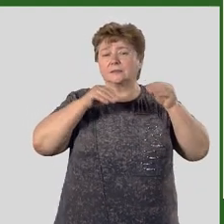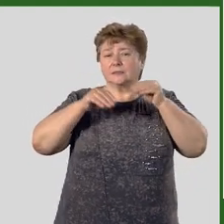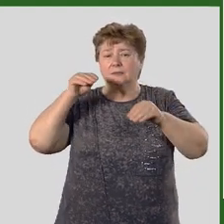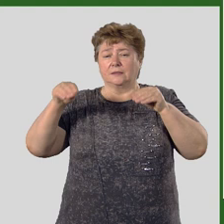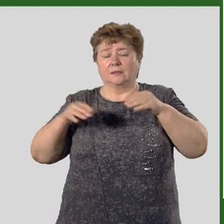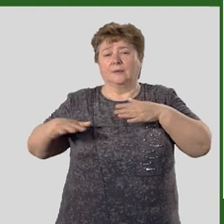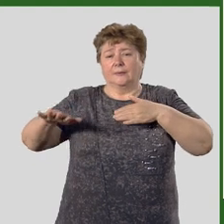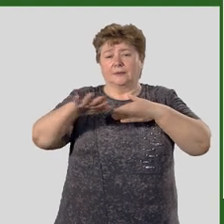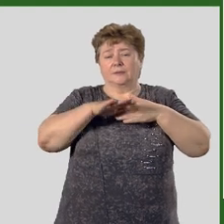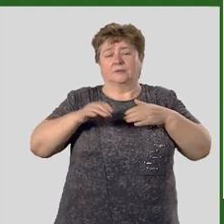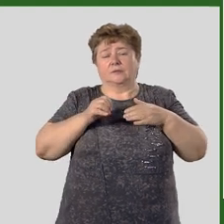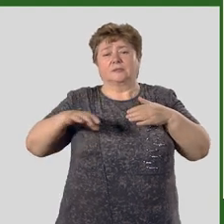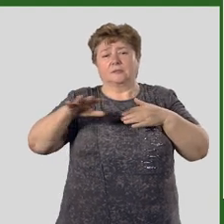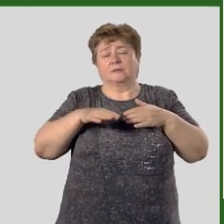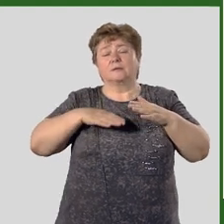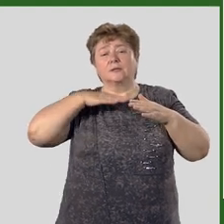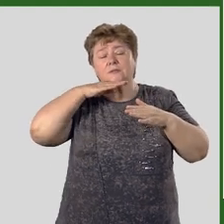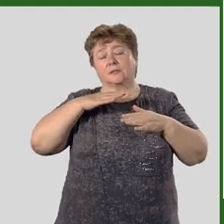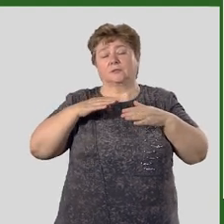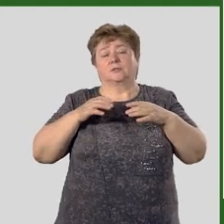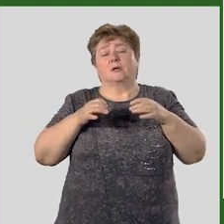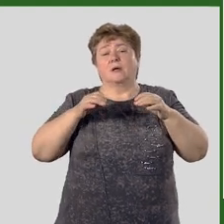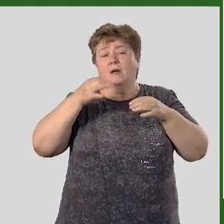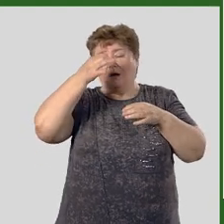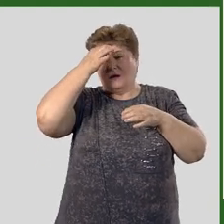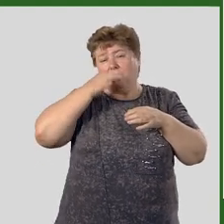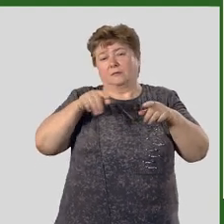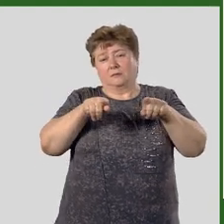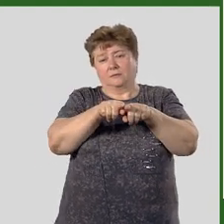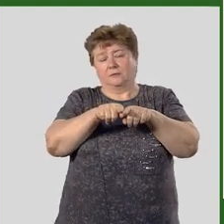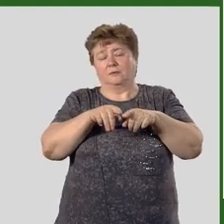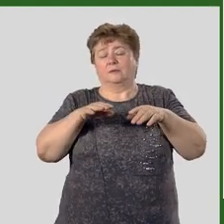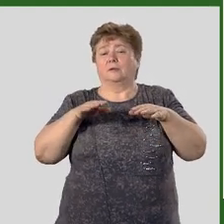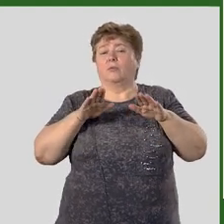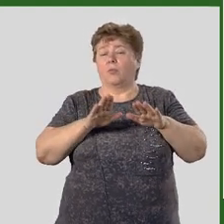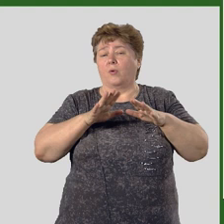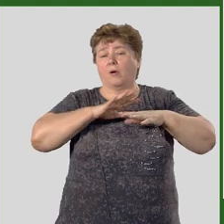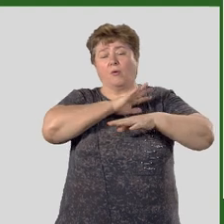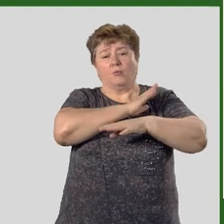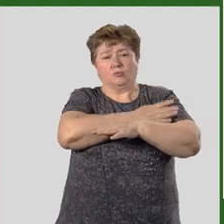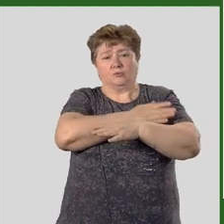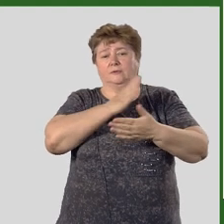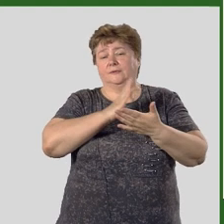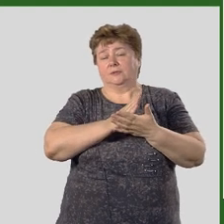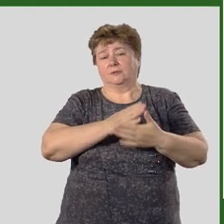по территории страны достаточно равномерно, и эта равномерность только усиливается.